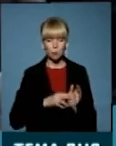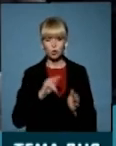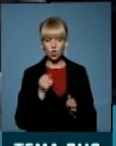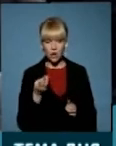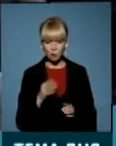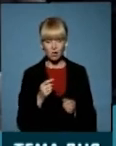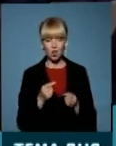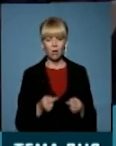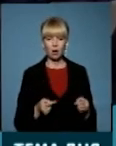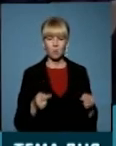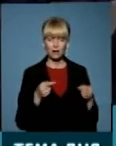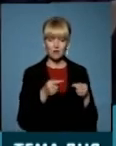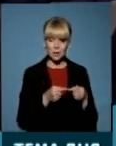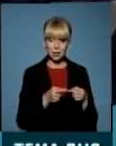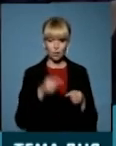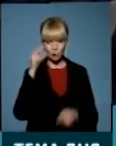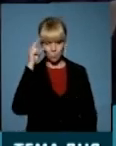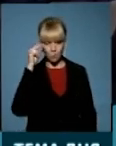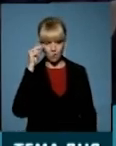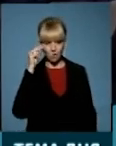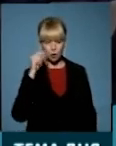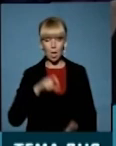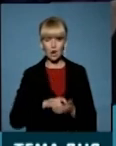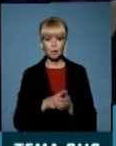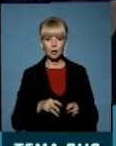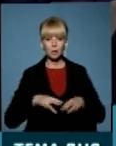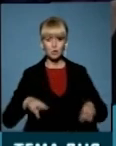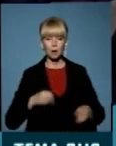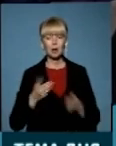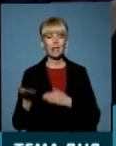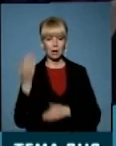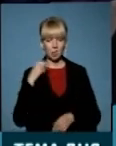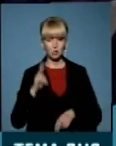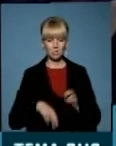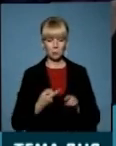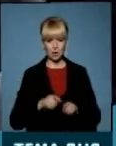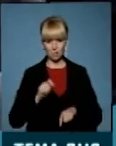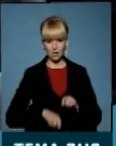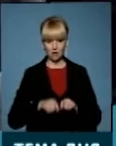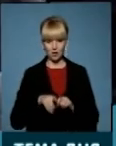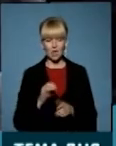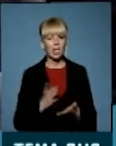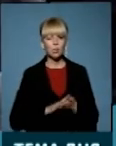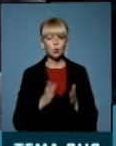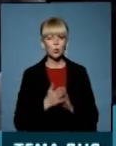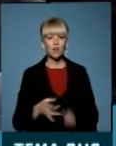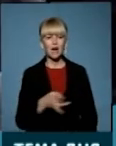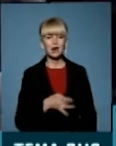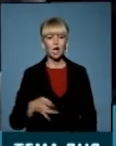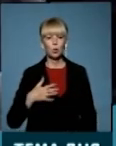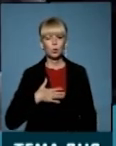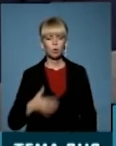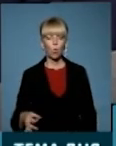червня, визначеною датою Кабінету міністрів, ми раніше закінчимо ці перевірки. А яка ситуація в районах